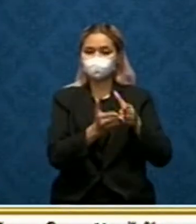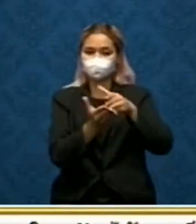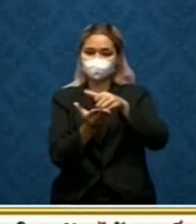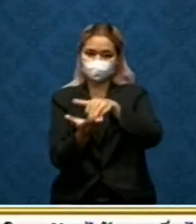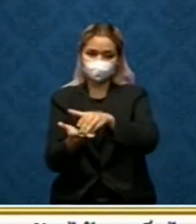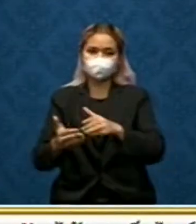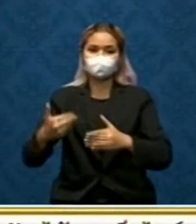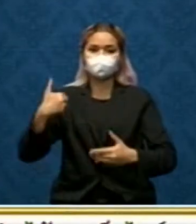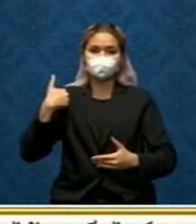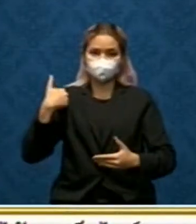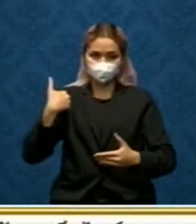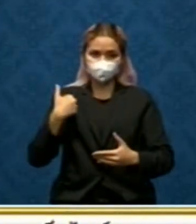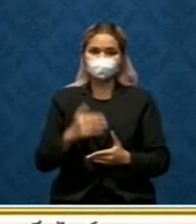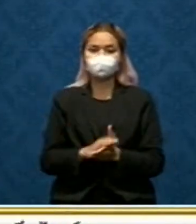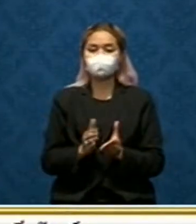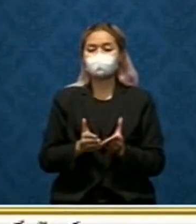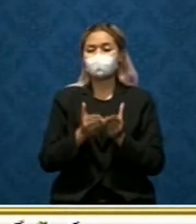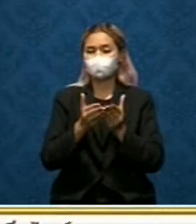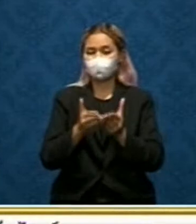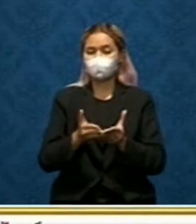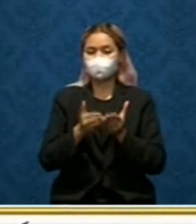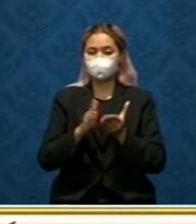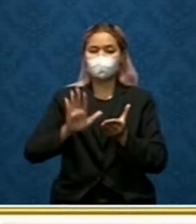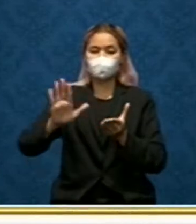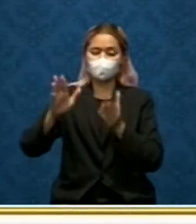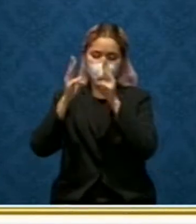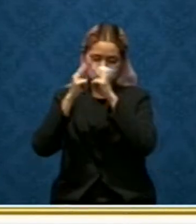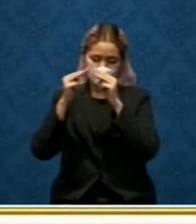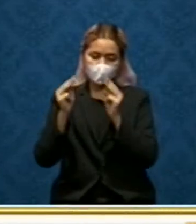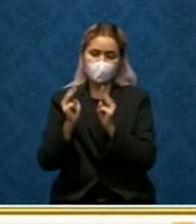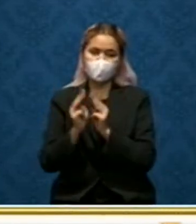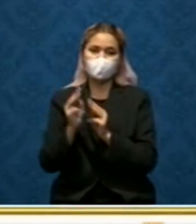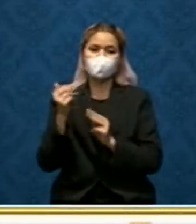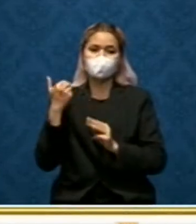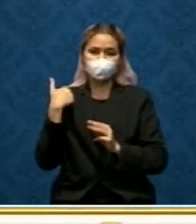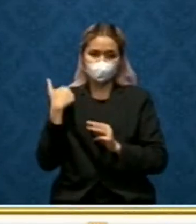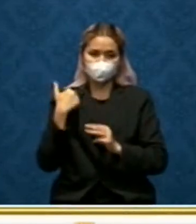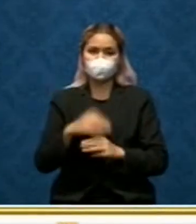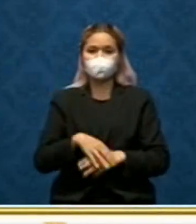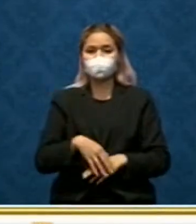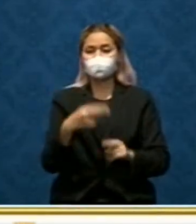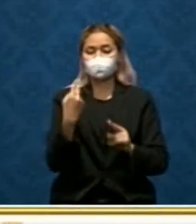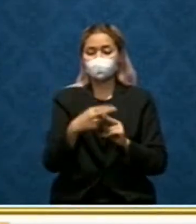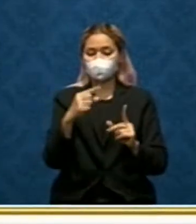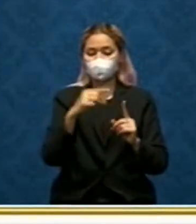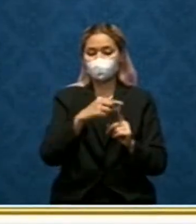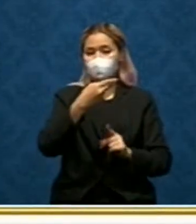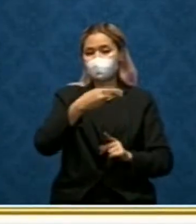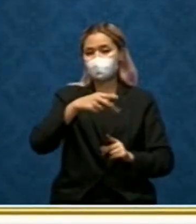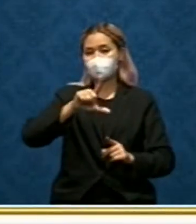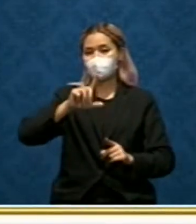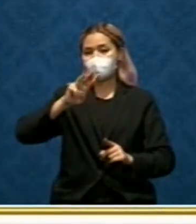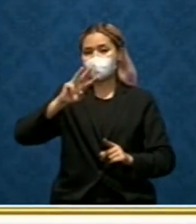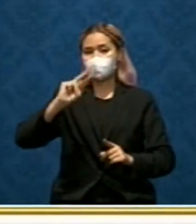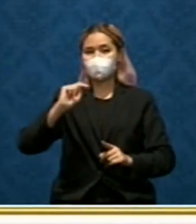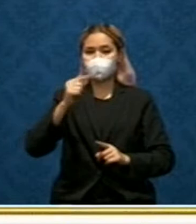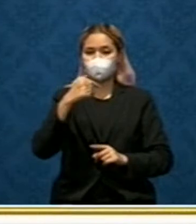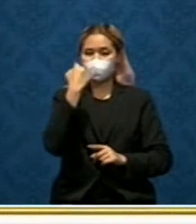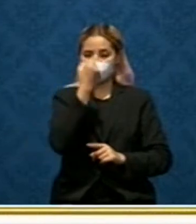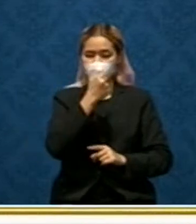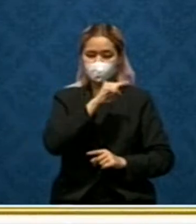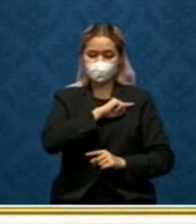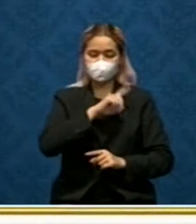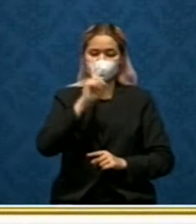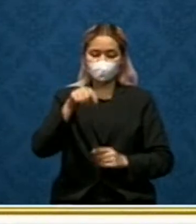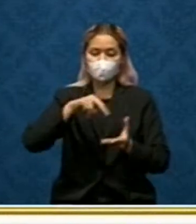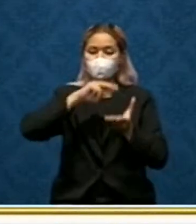ทประดานครับเลือหลวงนะไม Definivationsคำวหวงเราก็รู้ใครก็ รับผิชอบกต้ดู